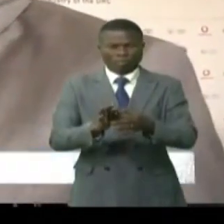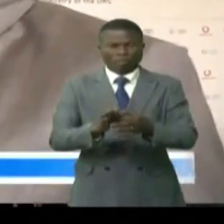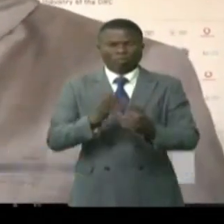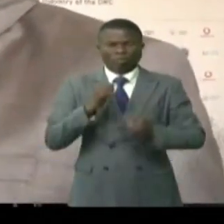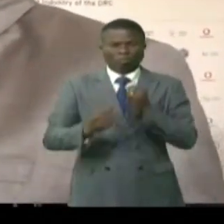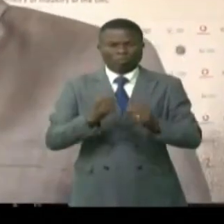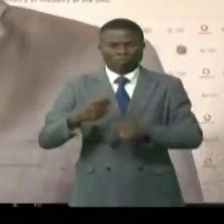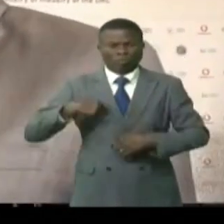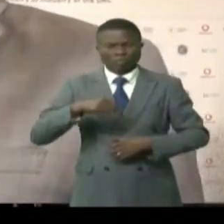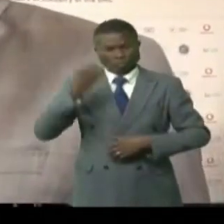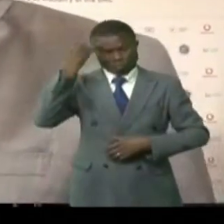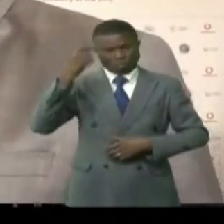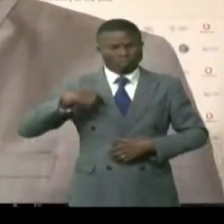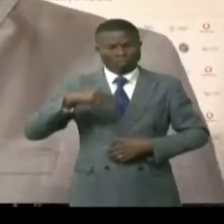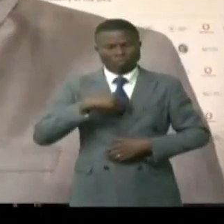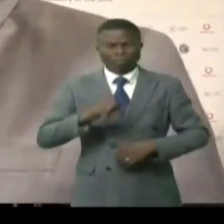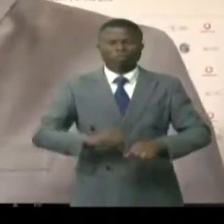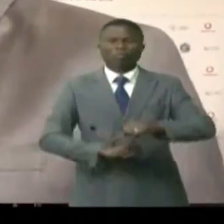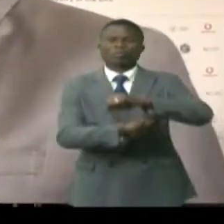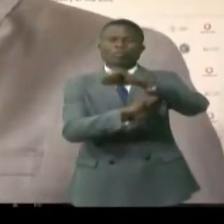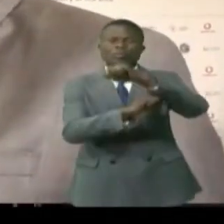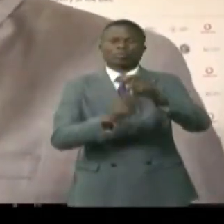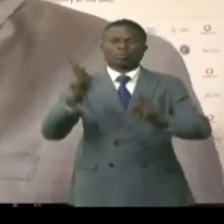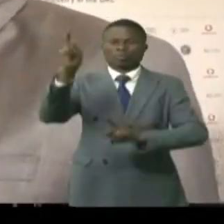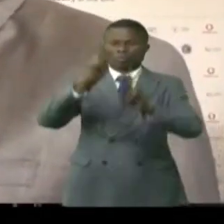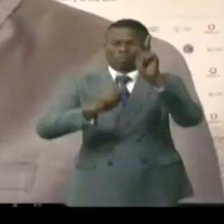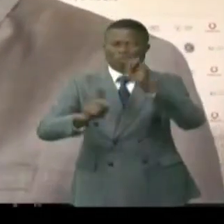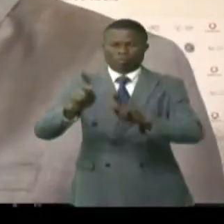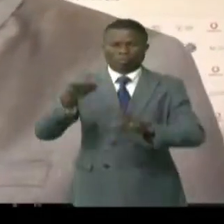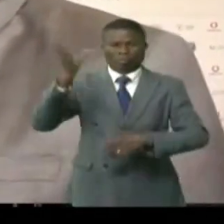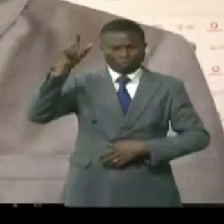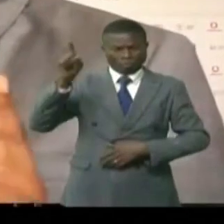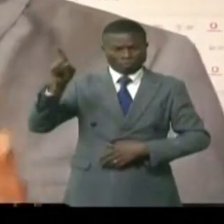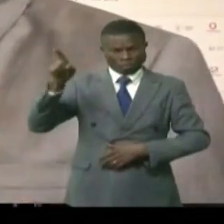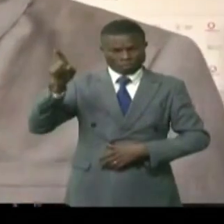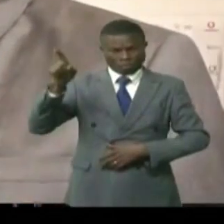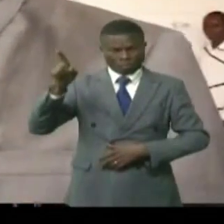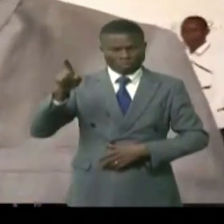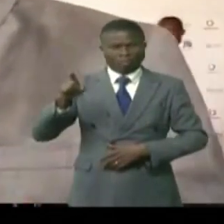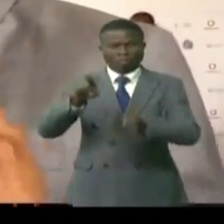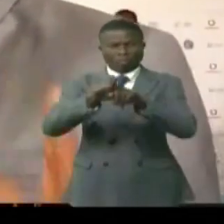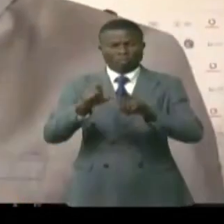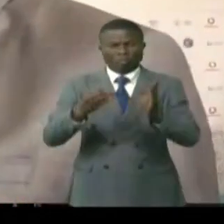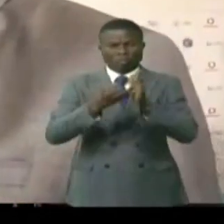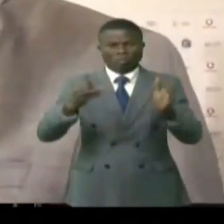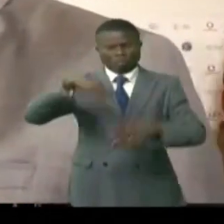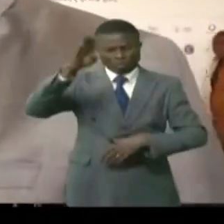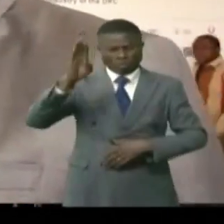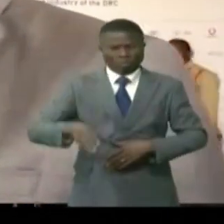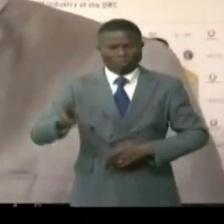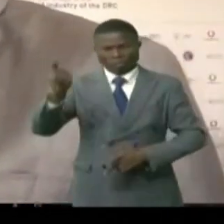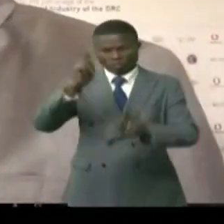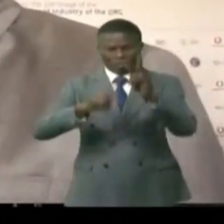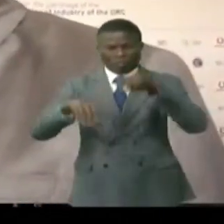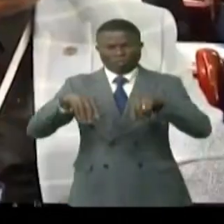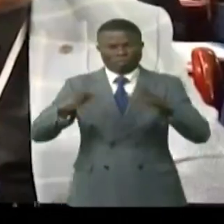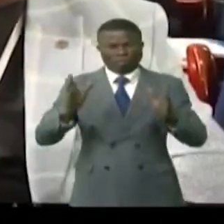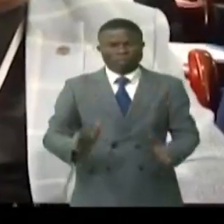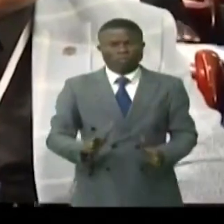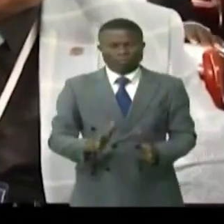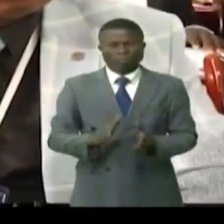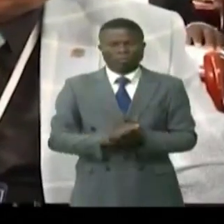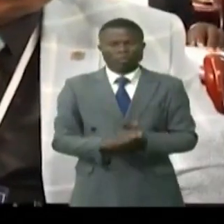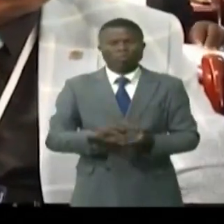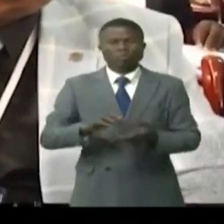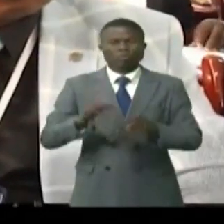synergies et arriver à soutenir la population paysanne qui y reste et de 70% de toute la population congolaise ensemble.